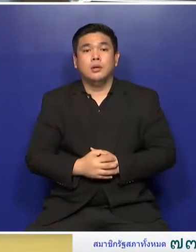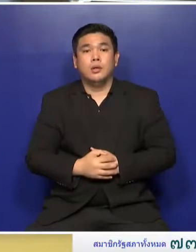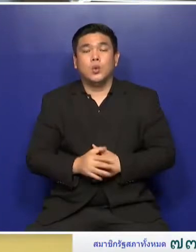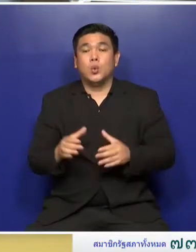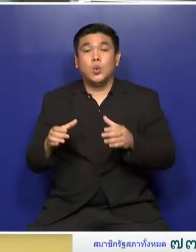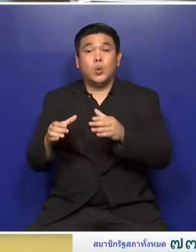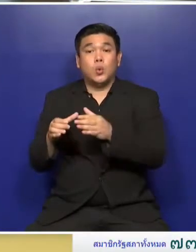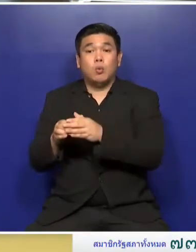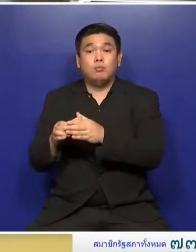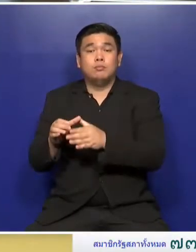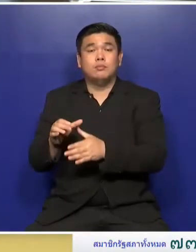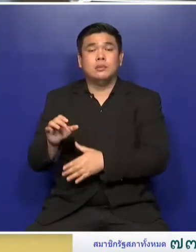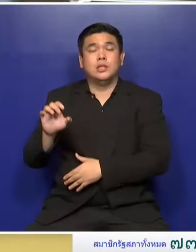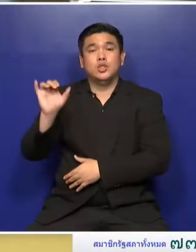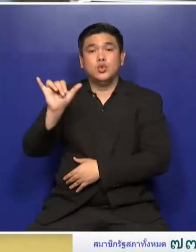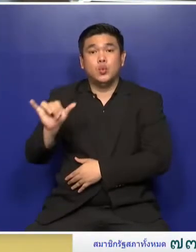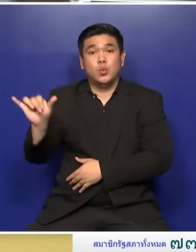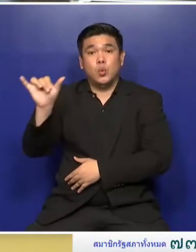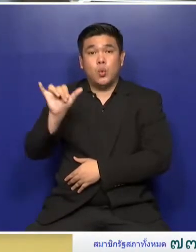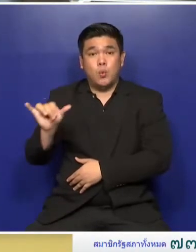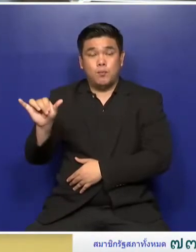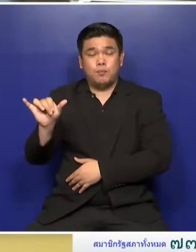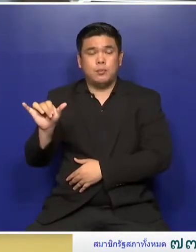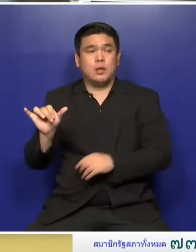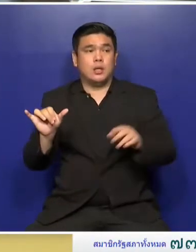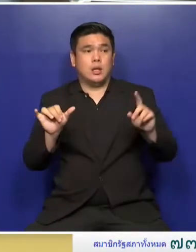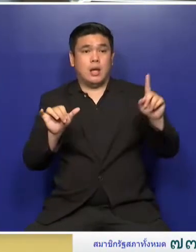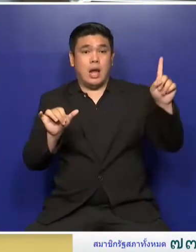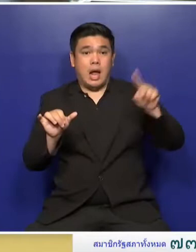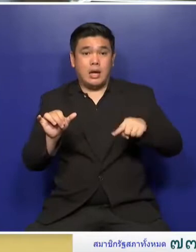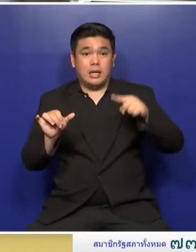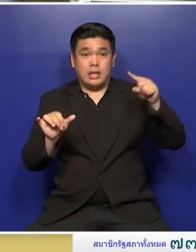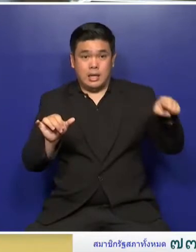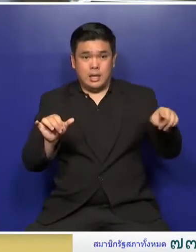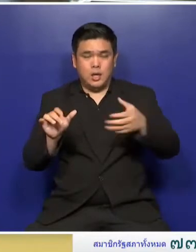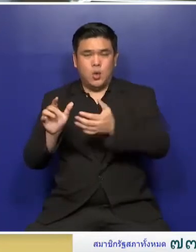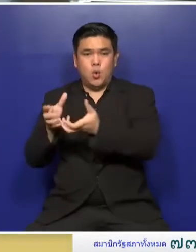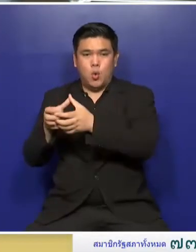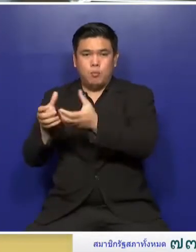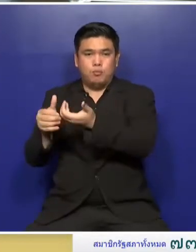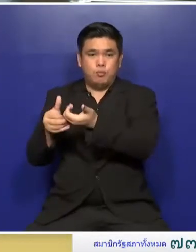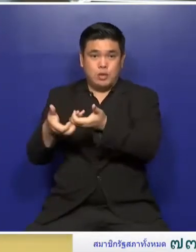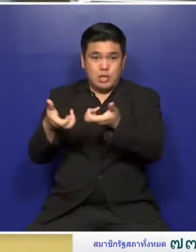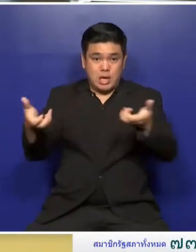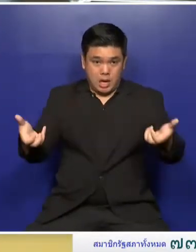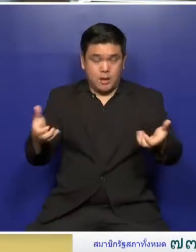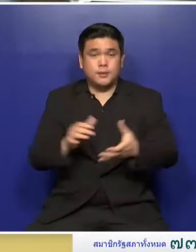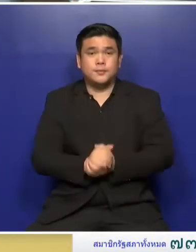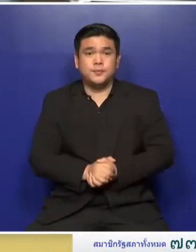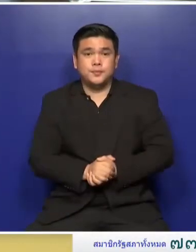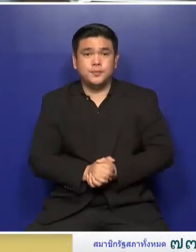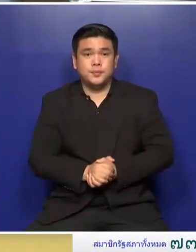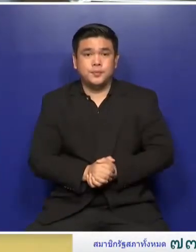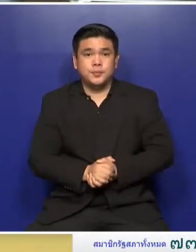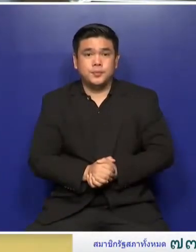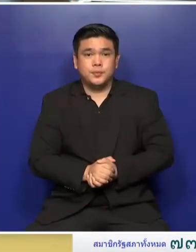for EU or vista of TU the queenίุรปครันี่